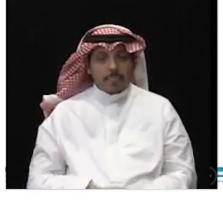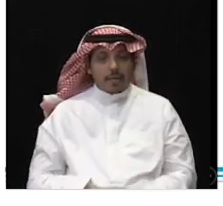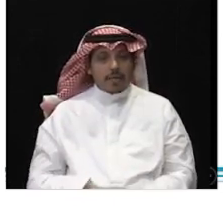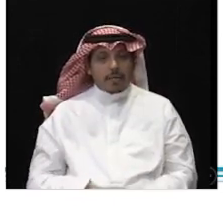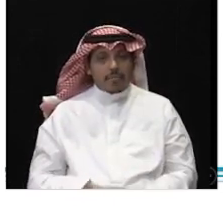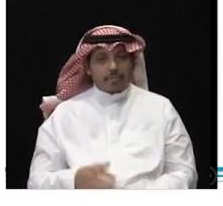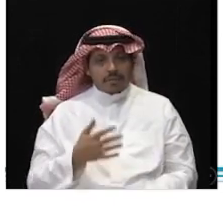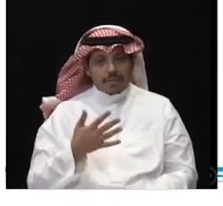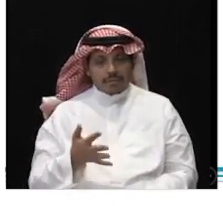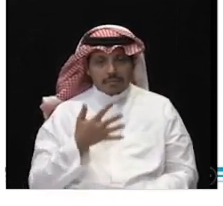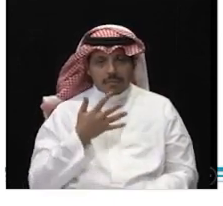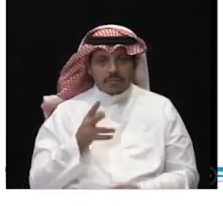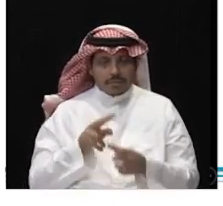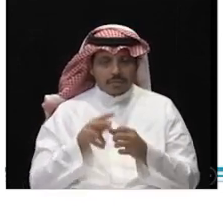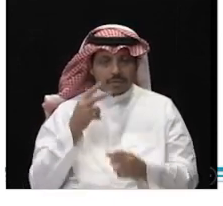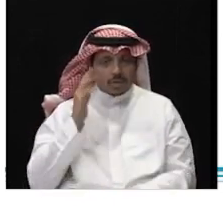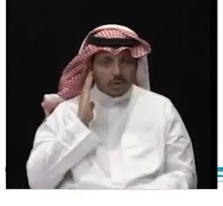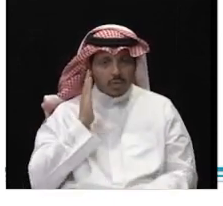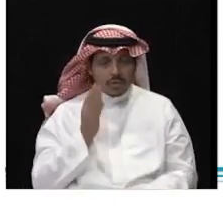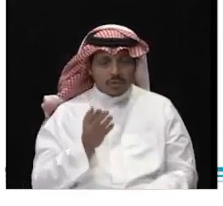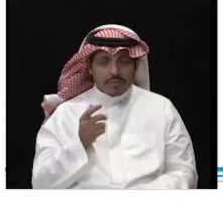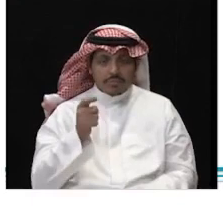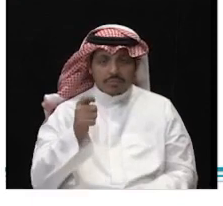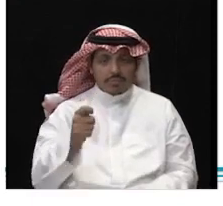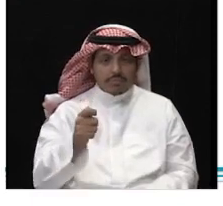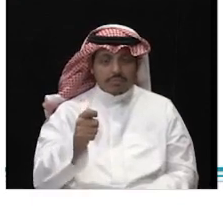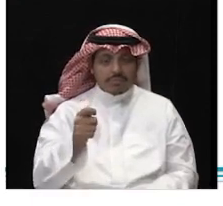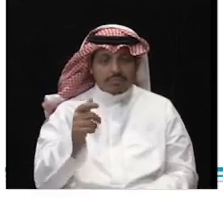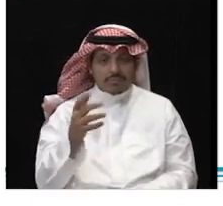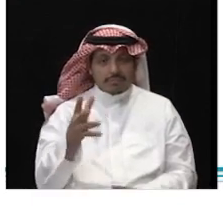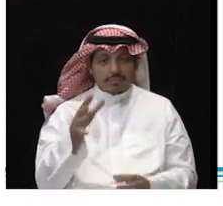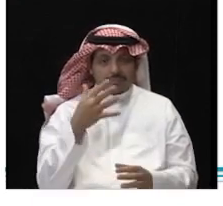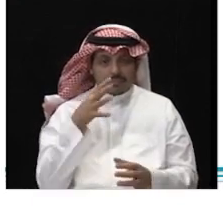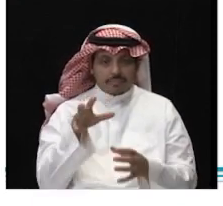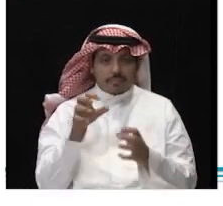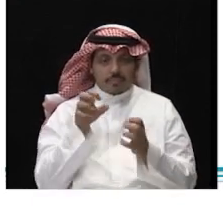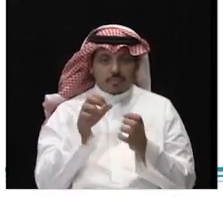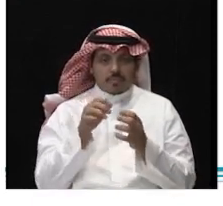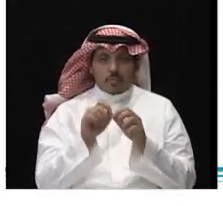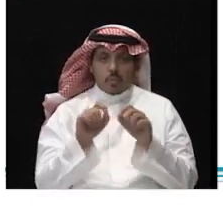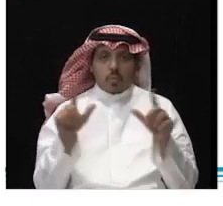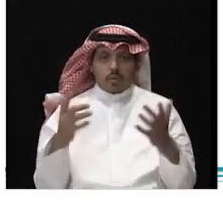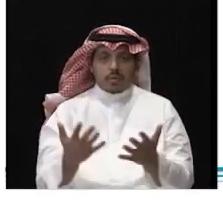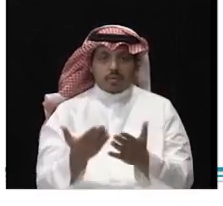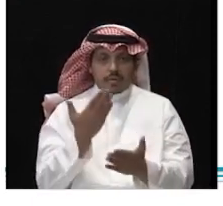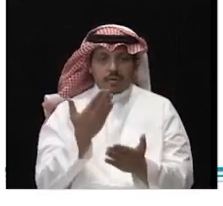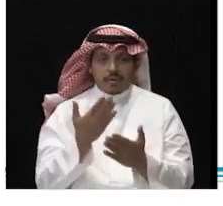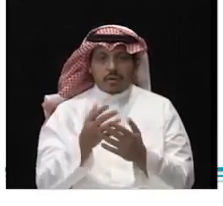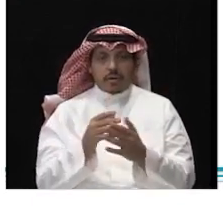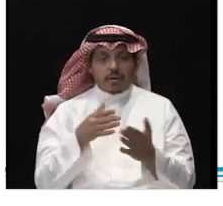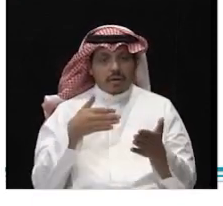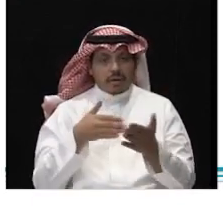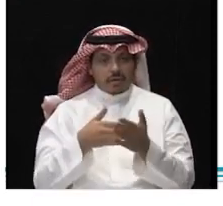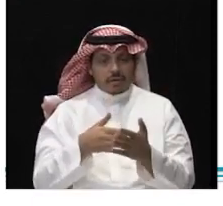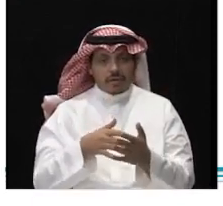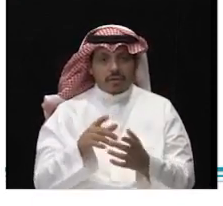وضع الجوال، كاميرا الجوال عليها، سوف تظهر بإذن الله لكم.